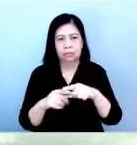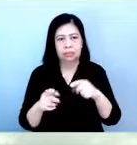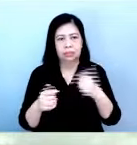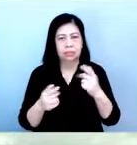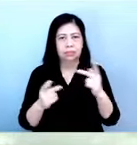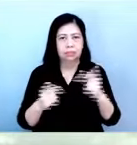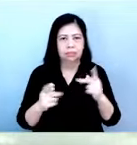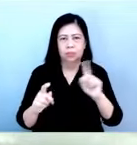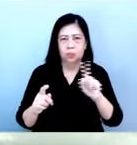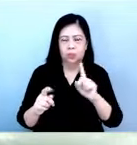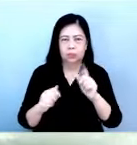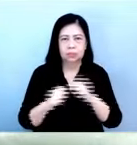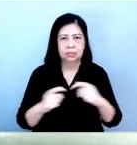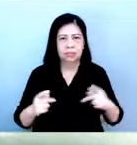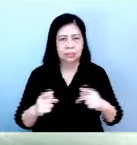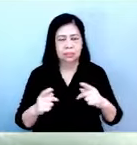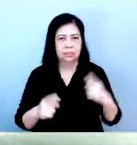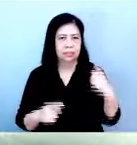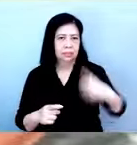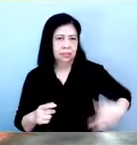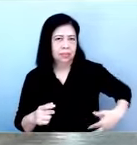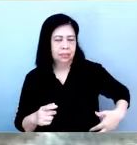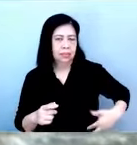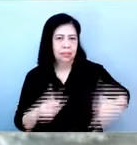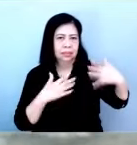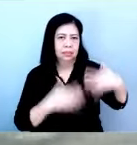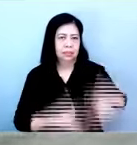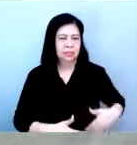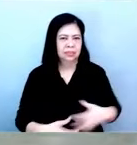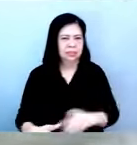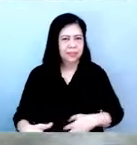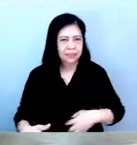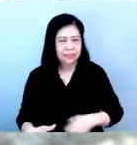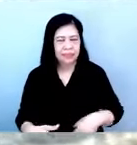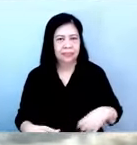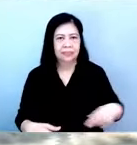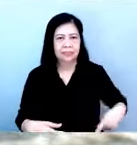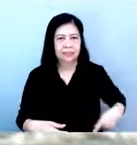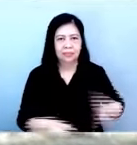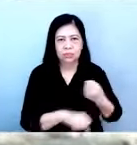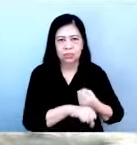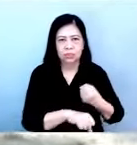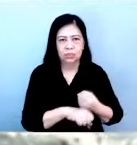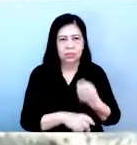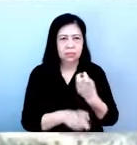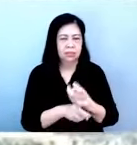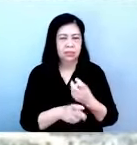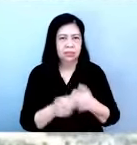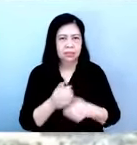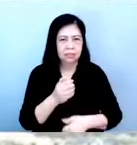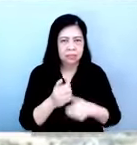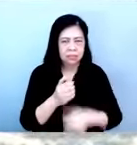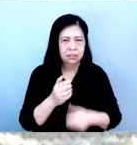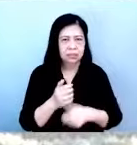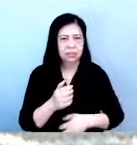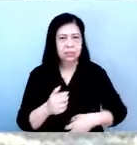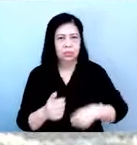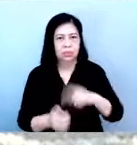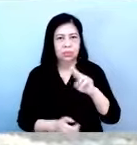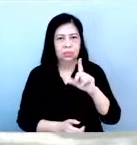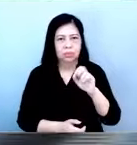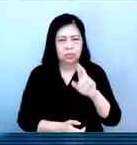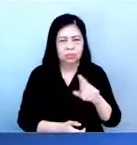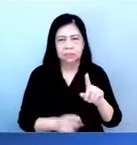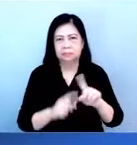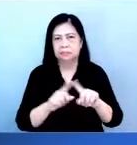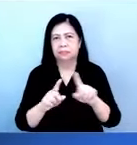pupwedeng dahilan ng pananakit ng kaliwang bahagi ng katawan ang constipation, kidney stones, irritable bowel syndrome, stomach ulcer, muscle strain at